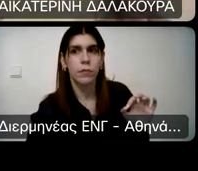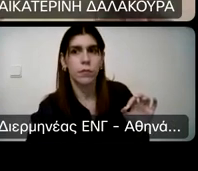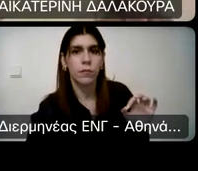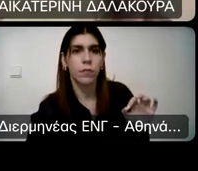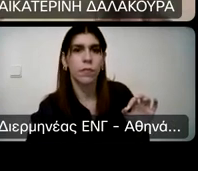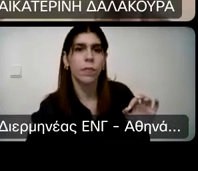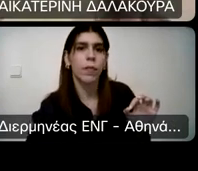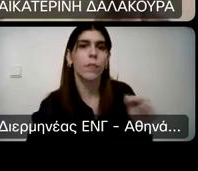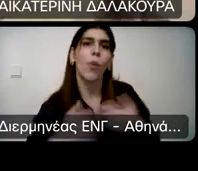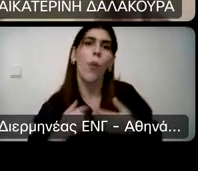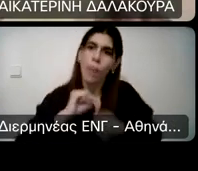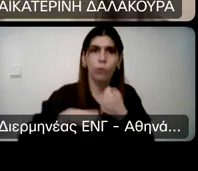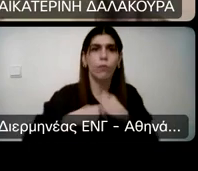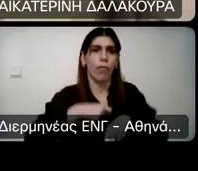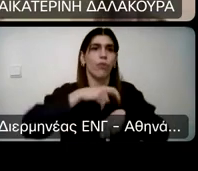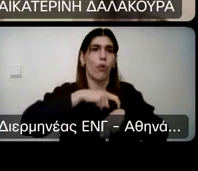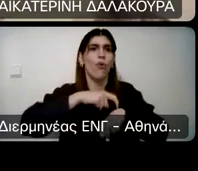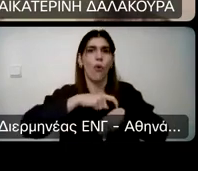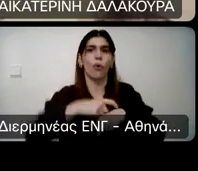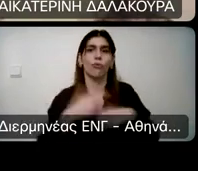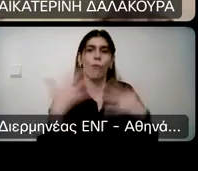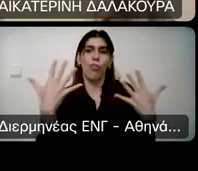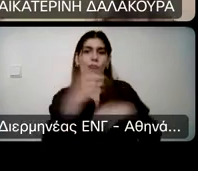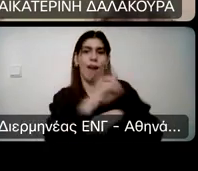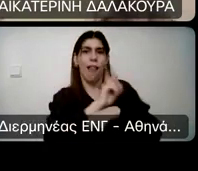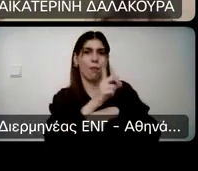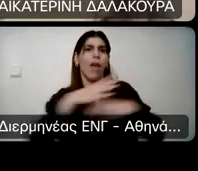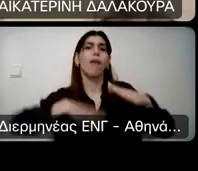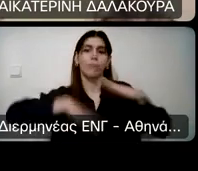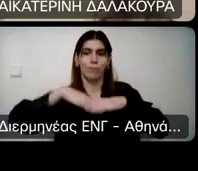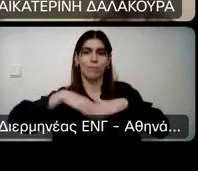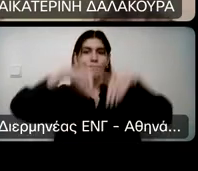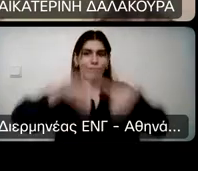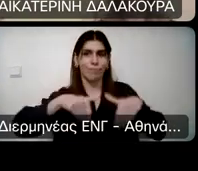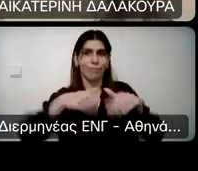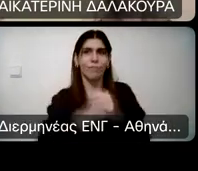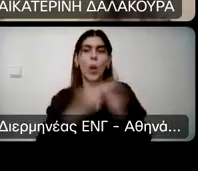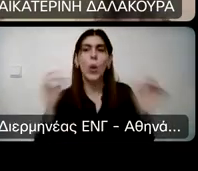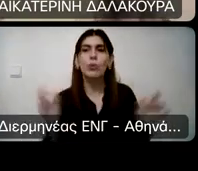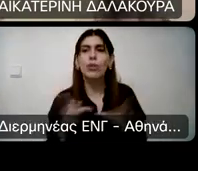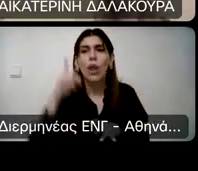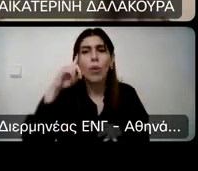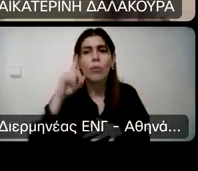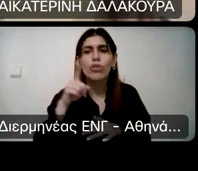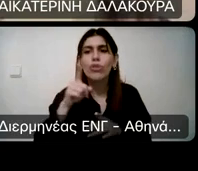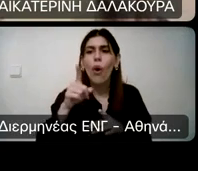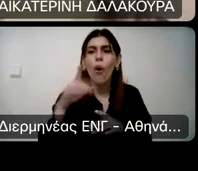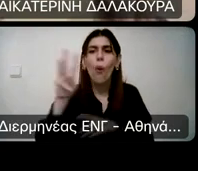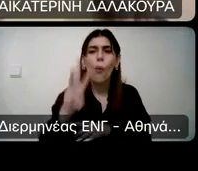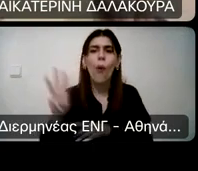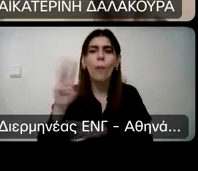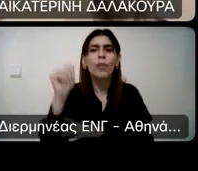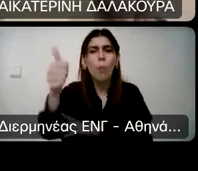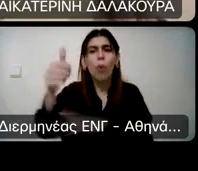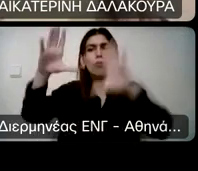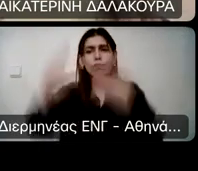στο δεκάλεπτο, αν και κλείνει πια το, πάμε στις 7, οπότε δεν ξέρω πόσο χρόνο θα έχουμε για συζήτηση. Να ευχαριστήσω